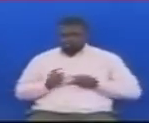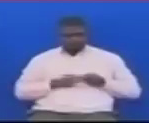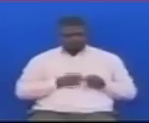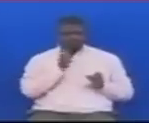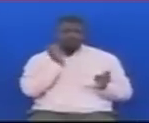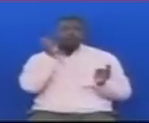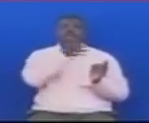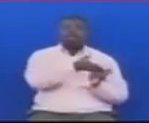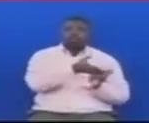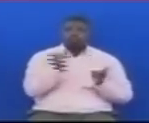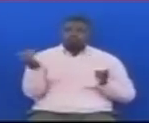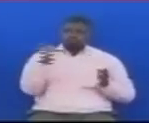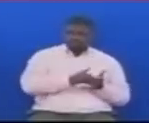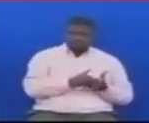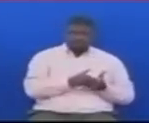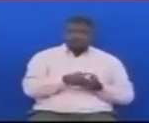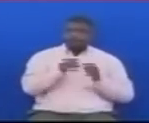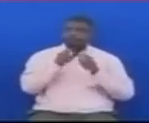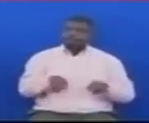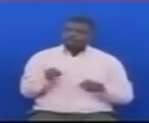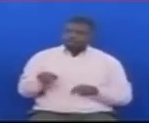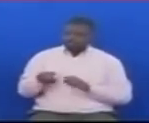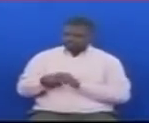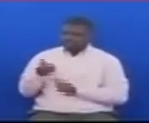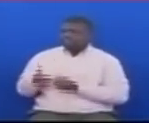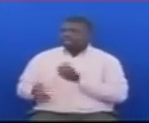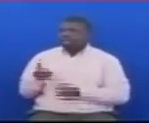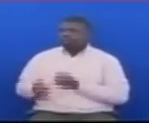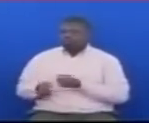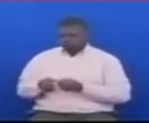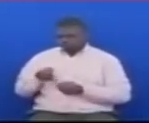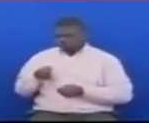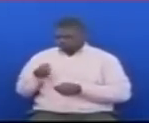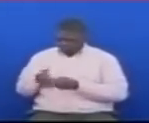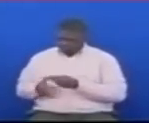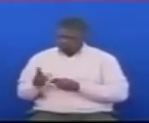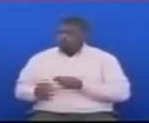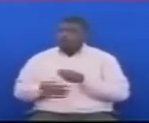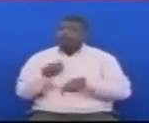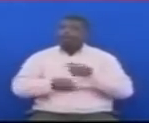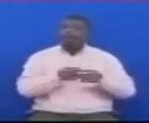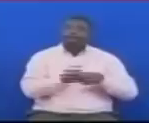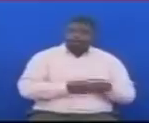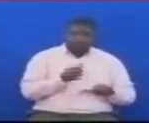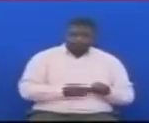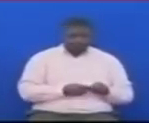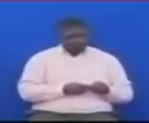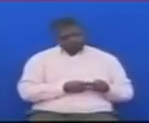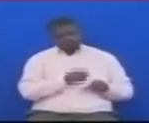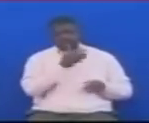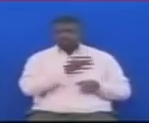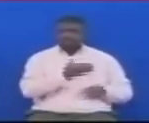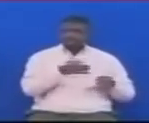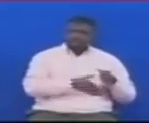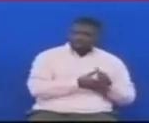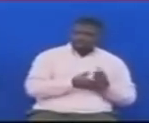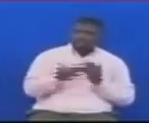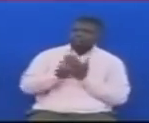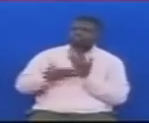hilo, mahakama imeendelea kutatua changamoto kubwa ya uhaba na uchakavu wa majengo kwa kuendelea kujenga na ukarabati majengo nchi